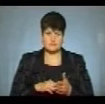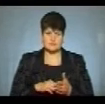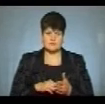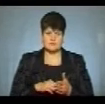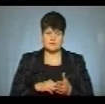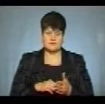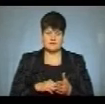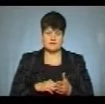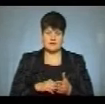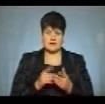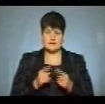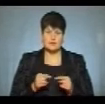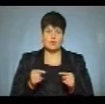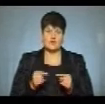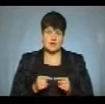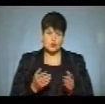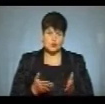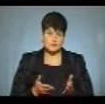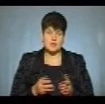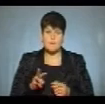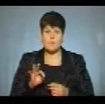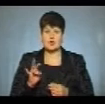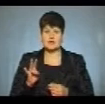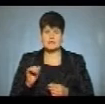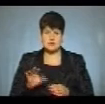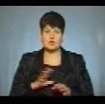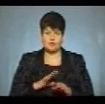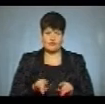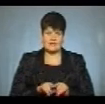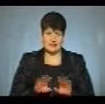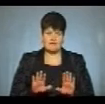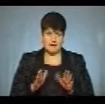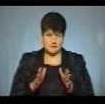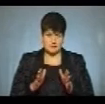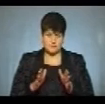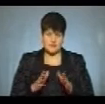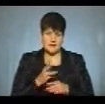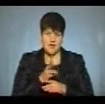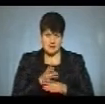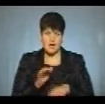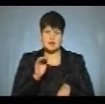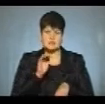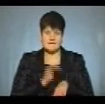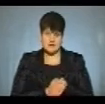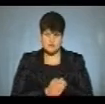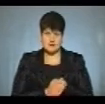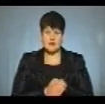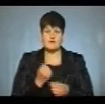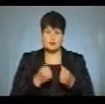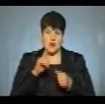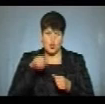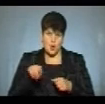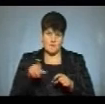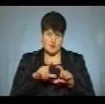штраф. Відповідно, в Монастириську був подібний випадок. Камери зафіксували, який автомобіль, номер